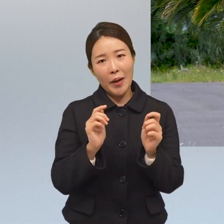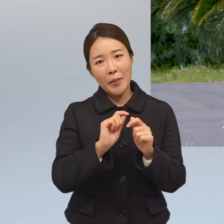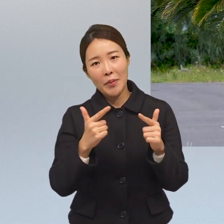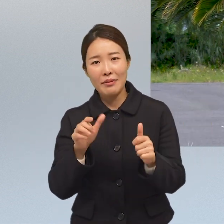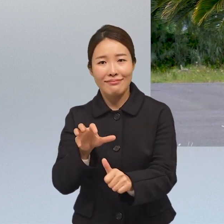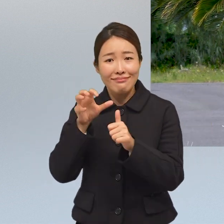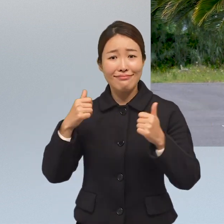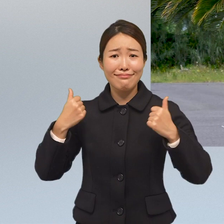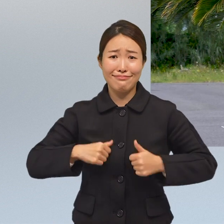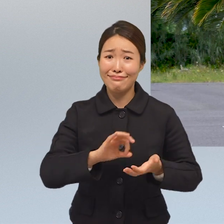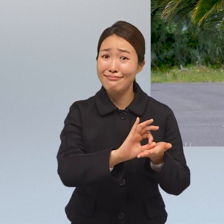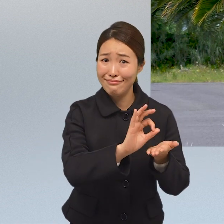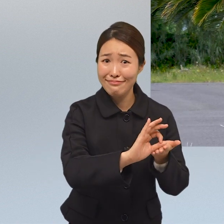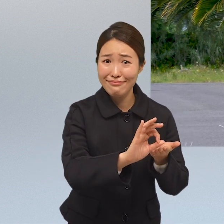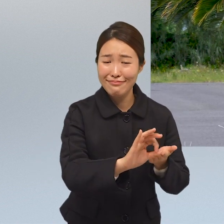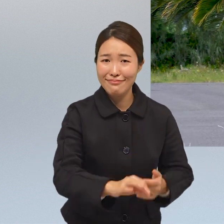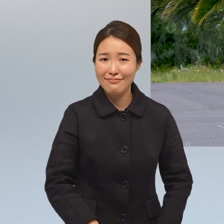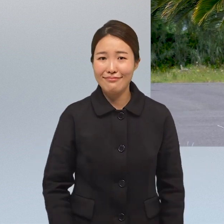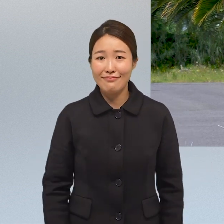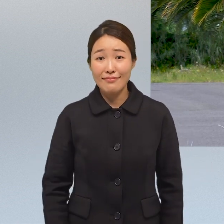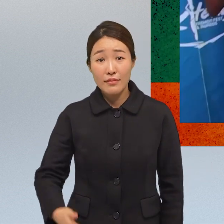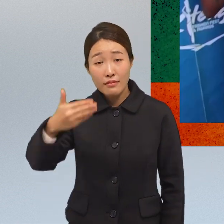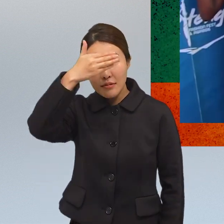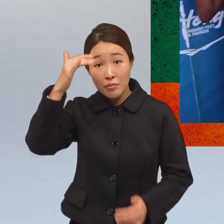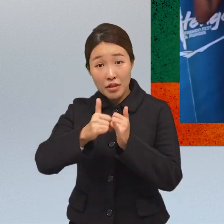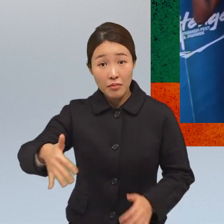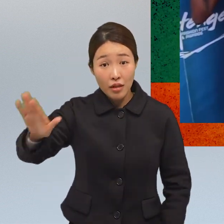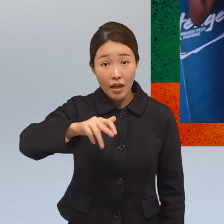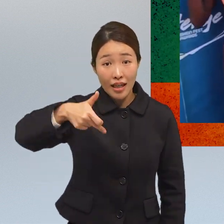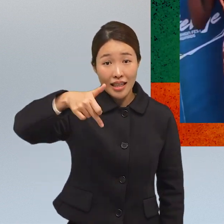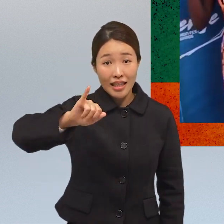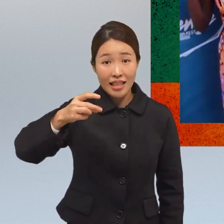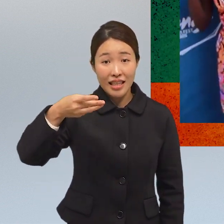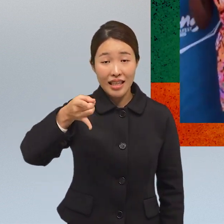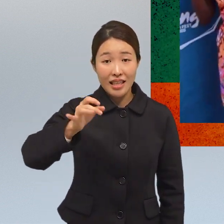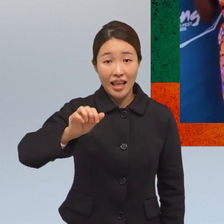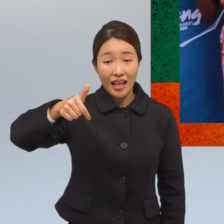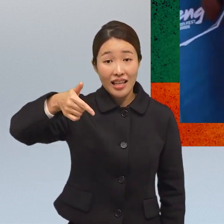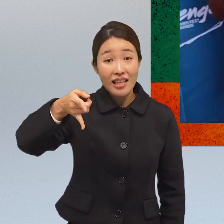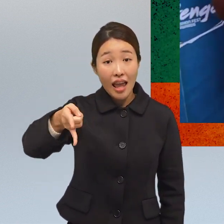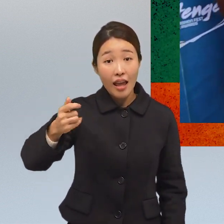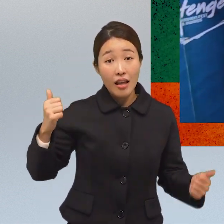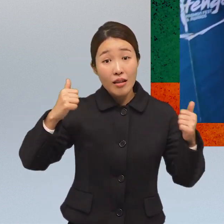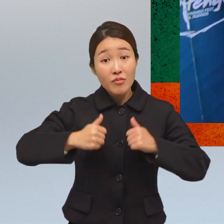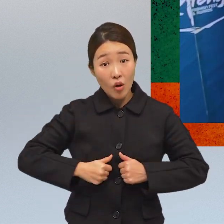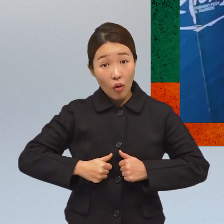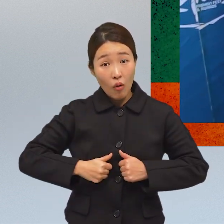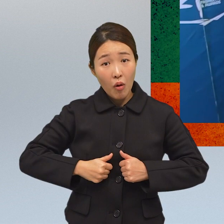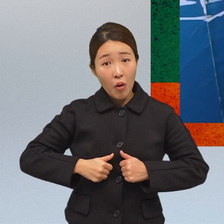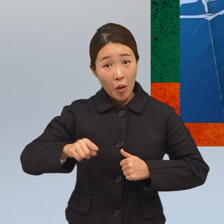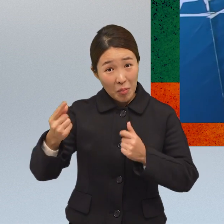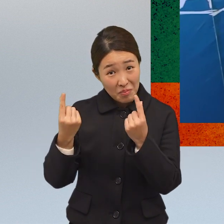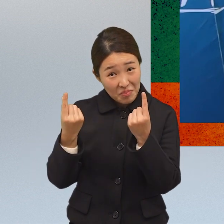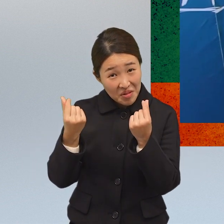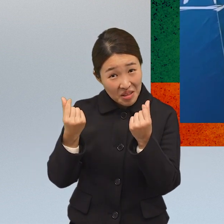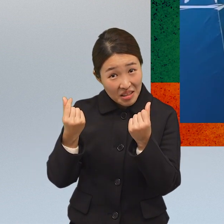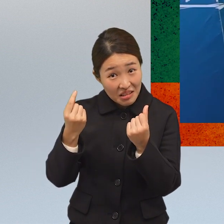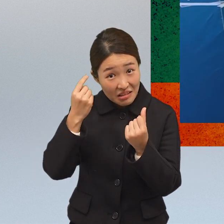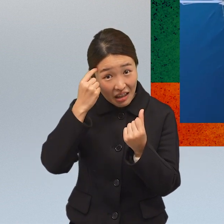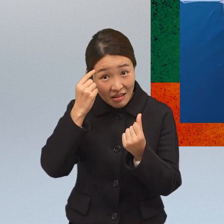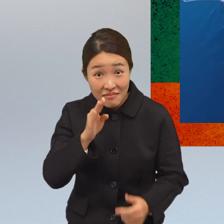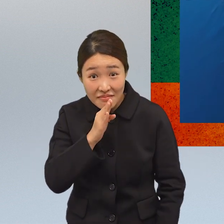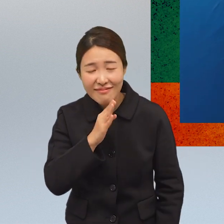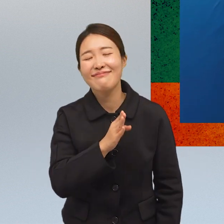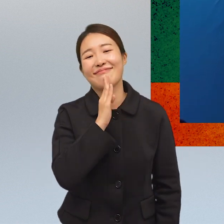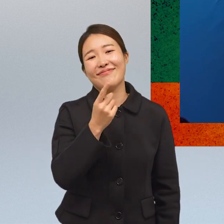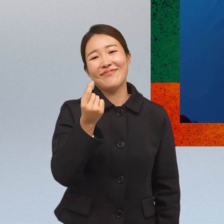조금 응용한 그런 거를 입잖아요. 이렇게 키텐게를 젊은 사람들이 입는 것을 약간 그렇게 비슷하게 생각해도 네, 될까요?